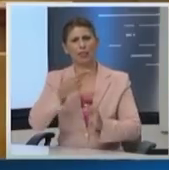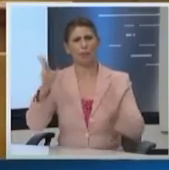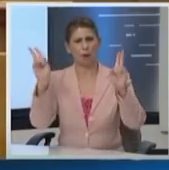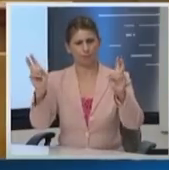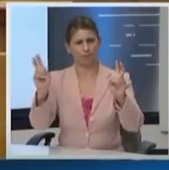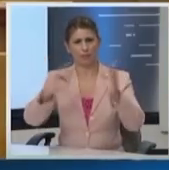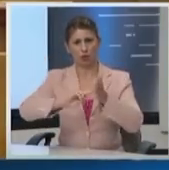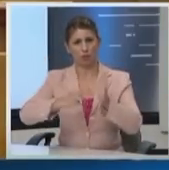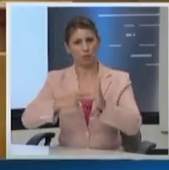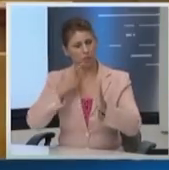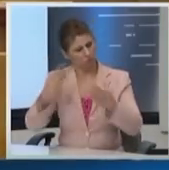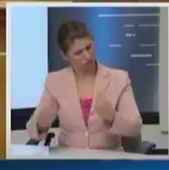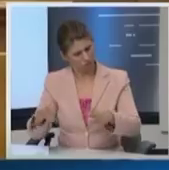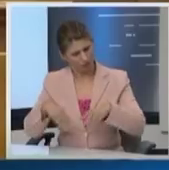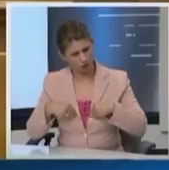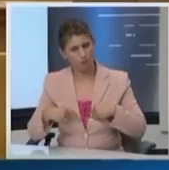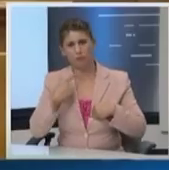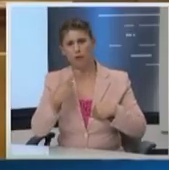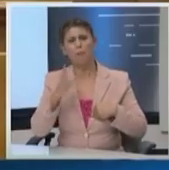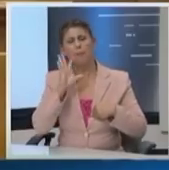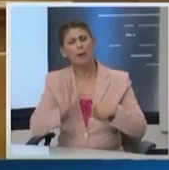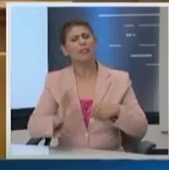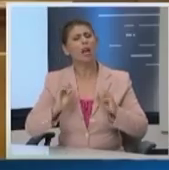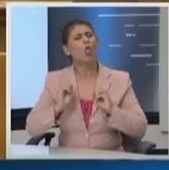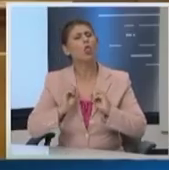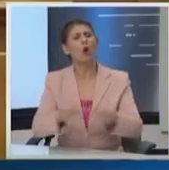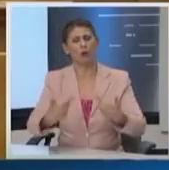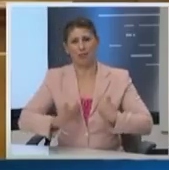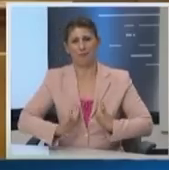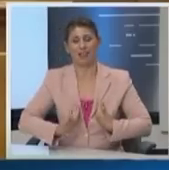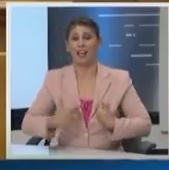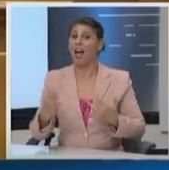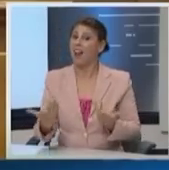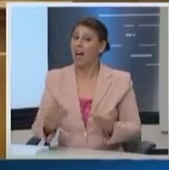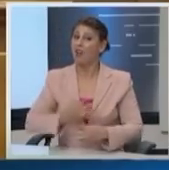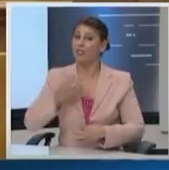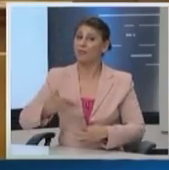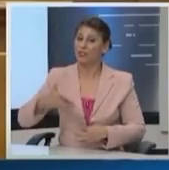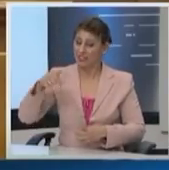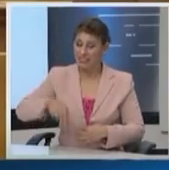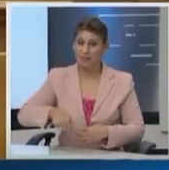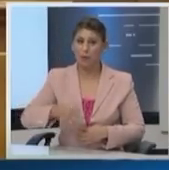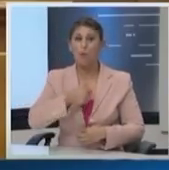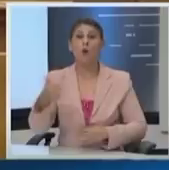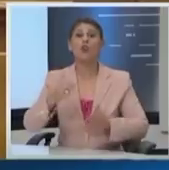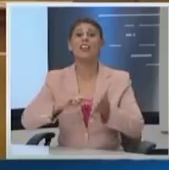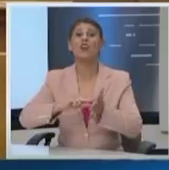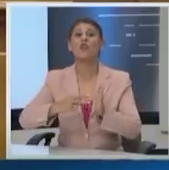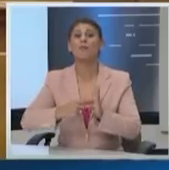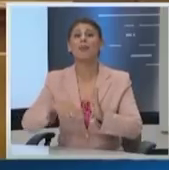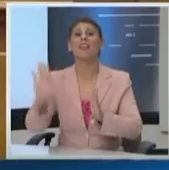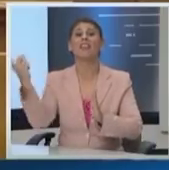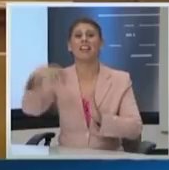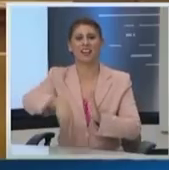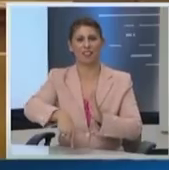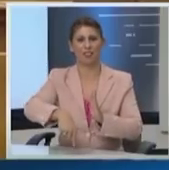Του είπε ότι είναι καλοδεχούμενη, του είπε ότι είναι πραγματικό δώρο. Όμως ο κύριος Μητσοτάκης σήμερα αποδείχθηκε ότι μόνο για την οικονομία δεν